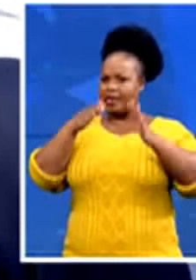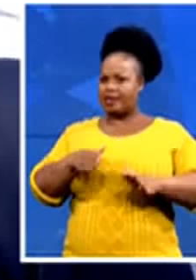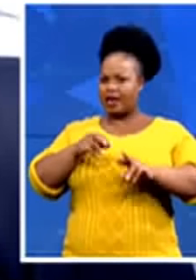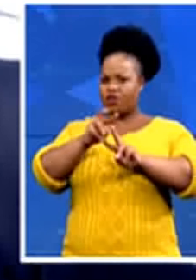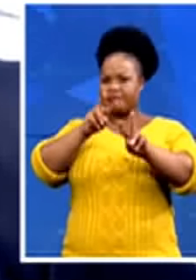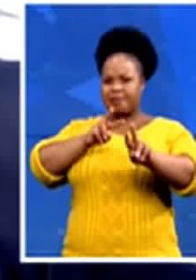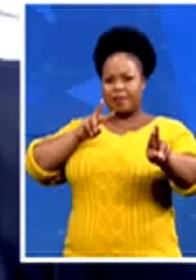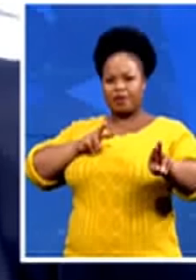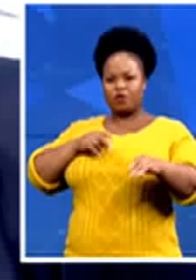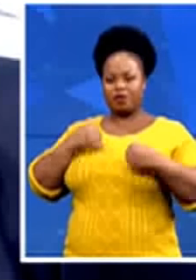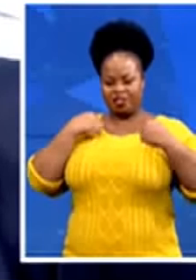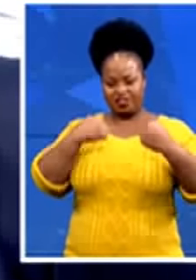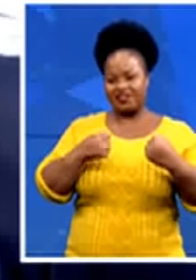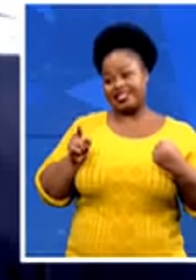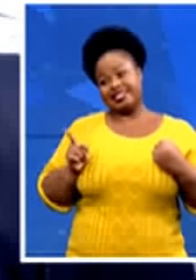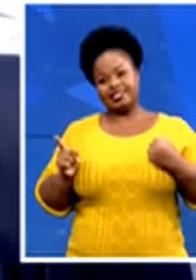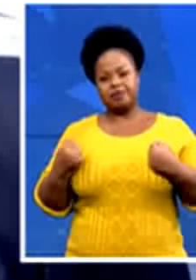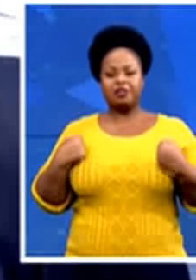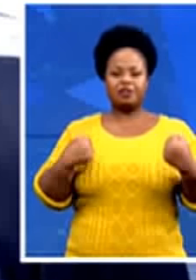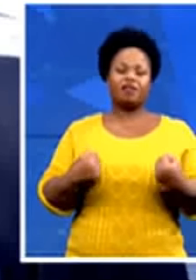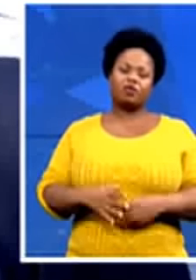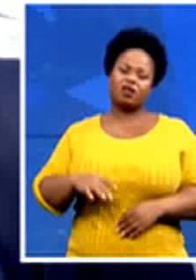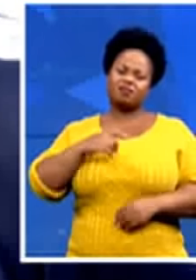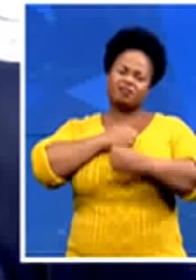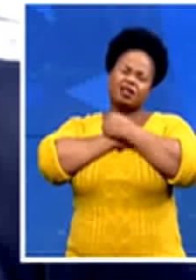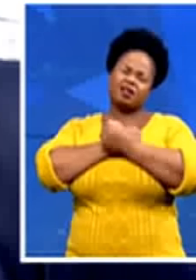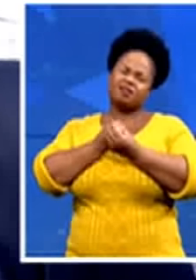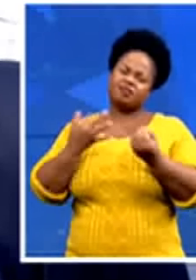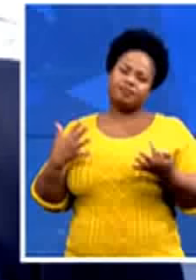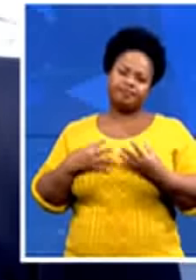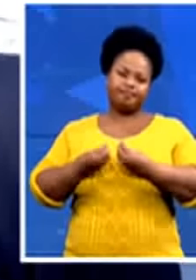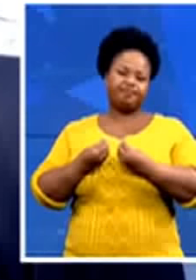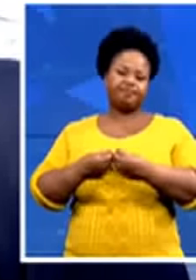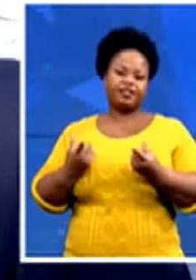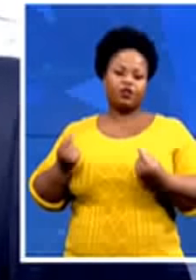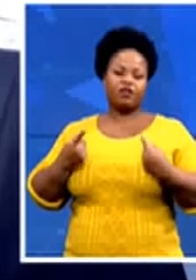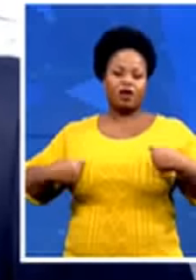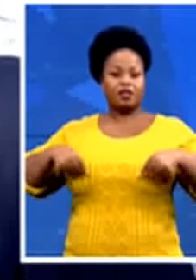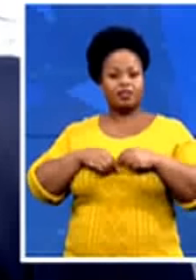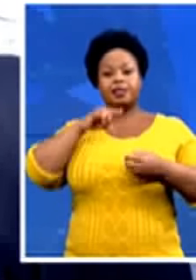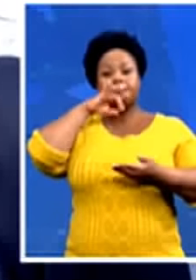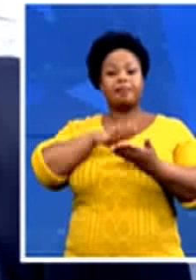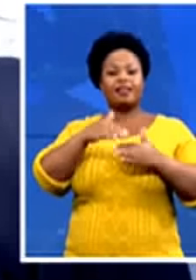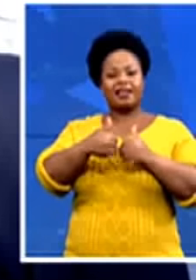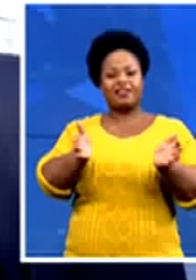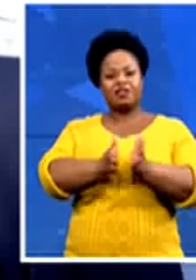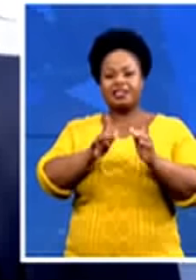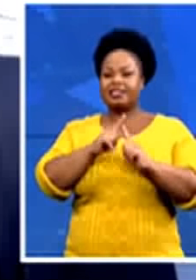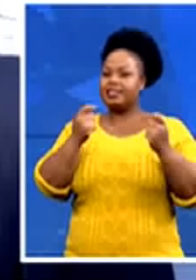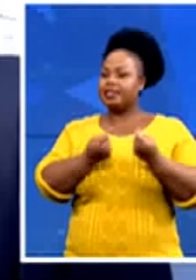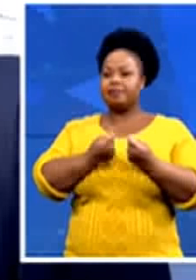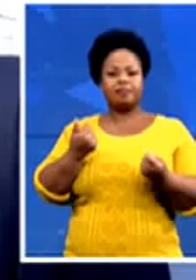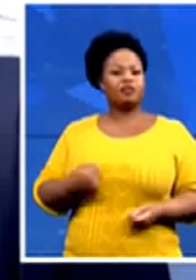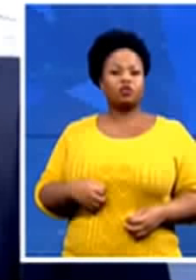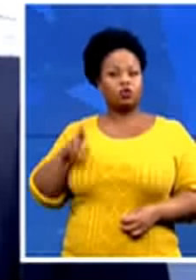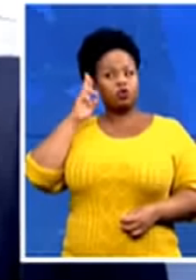ngoba wayenothatha. Ziningi izinto asenzele zona, sizomkhumbula thina amabhedi yethu njenge team yakhe. besingawazi uzukhohlwe nangeyakho kodwa uma